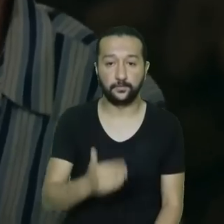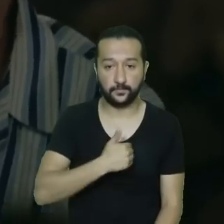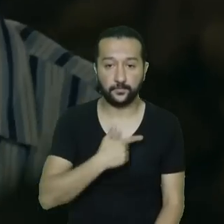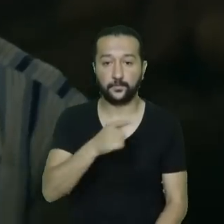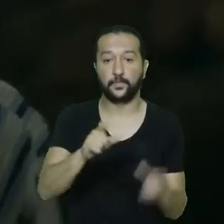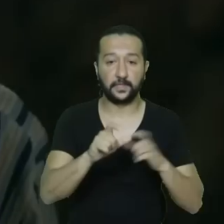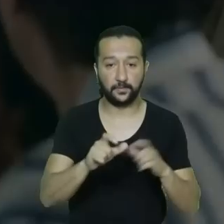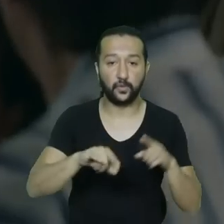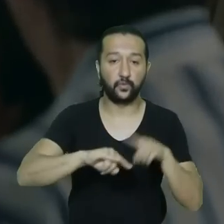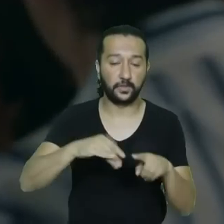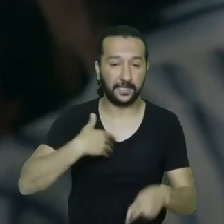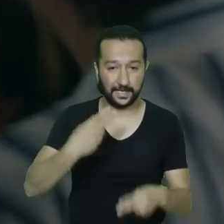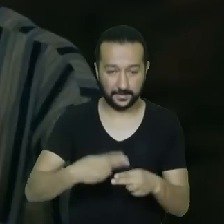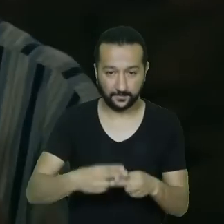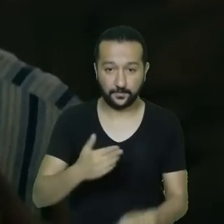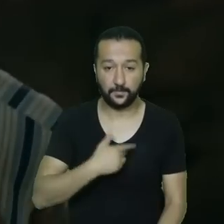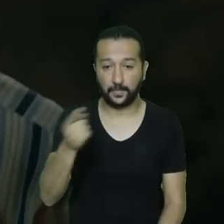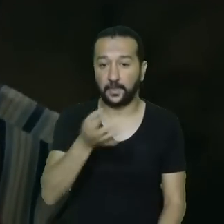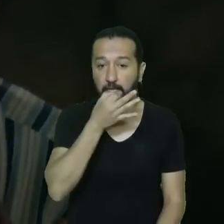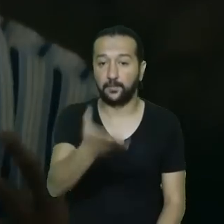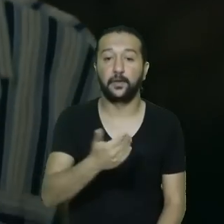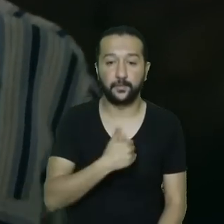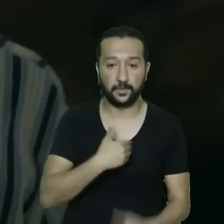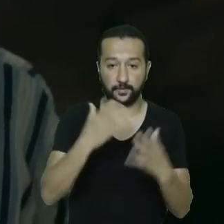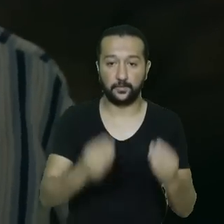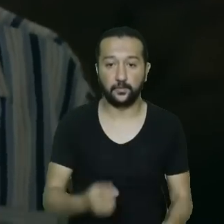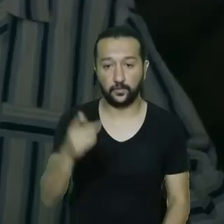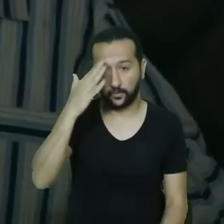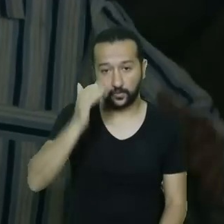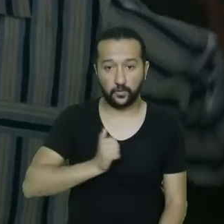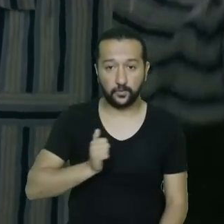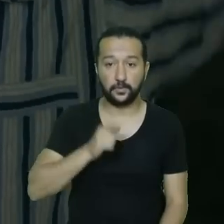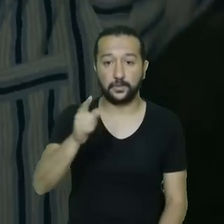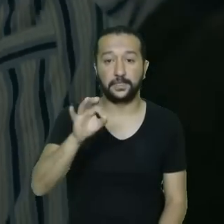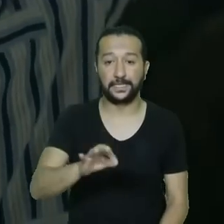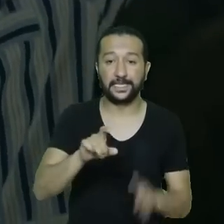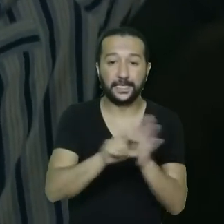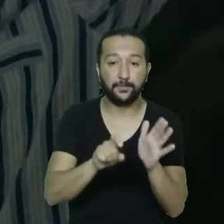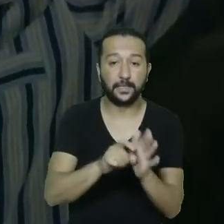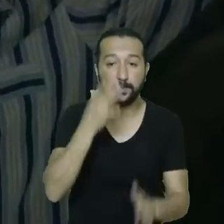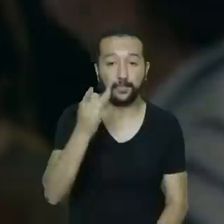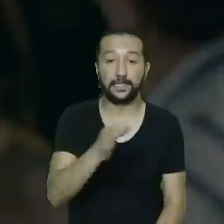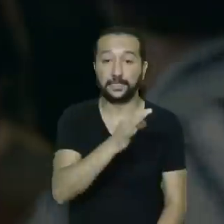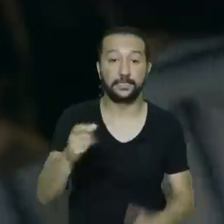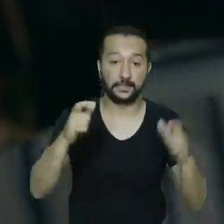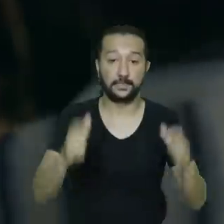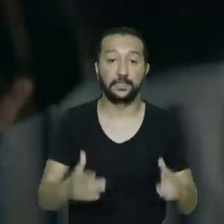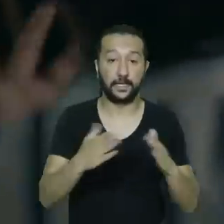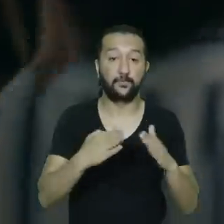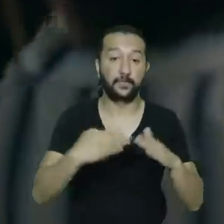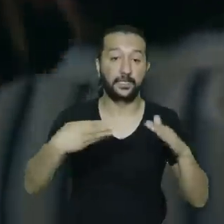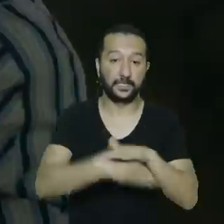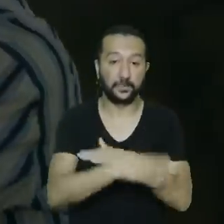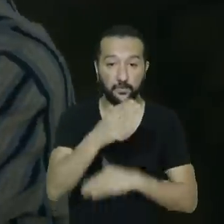Ben sepetçiler Hüseyin. İhbar eden kişi benim. Komutanım. Kimliği belirsiz kişiler tarafından evimize